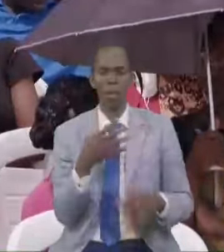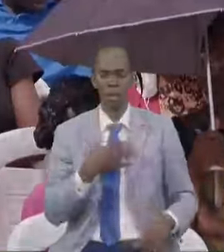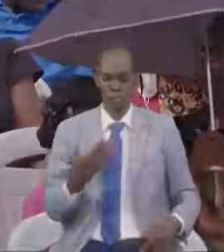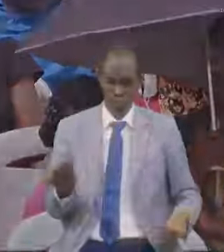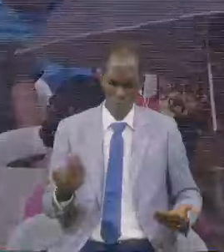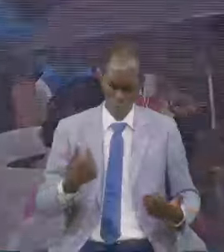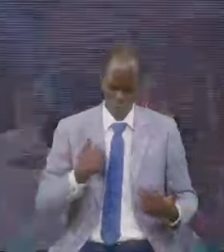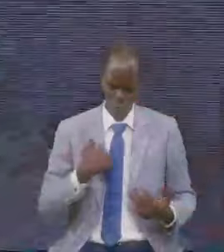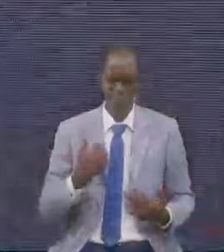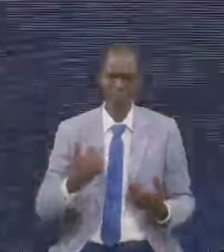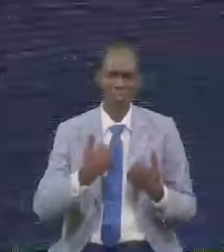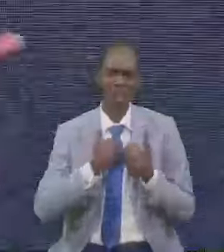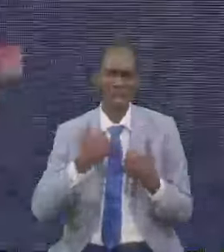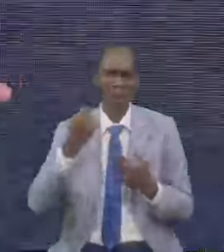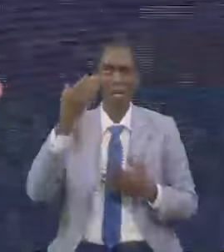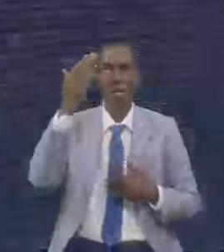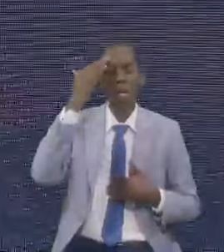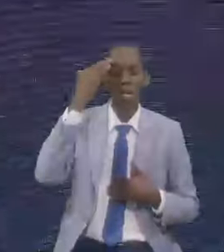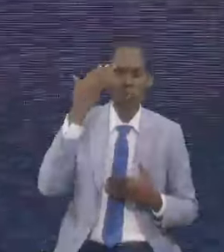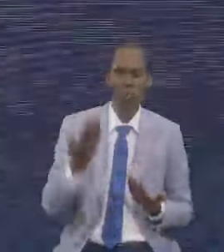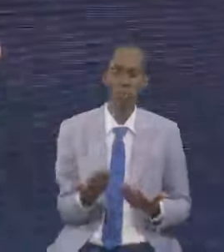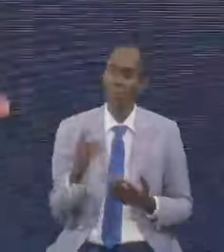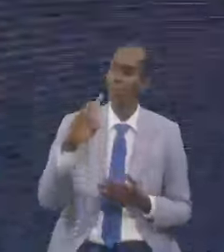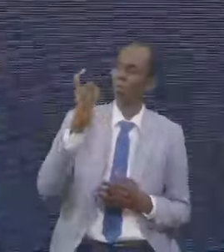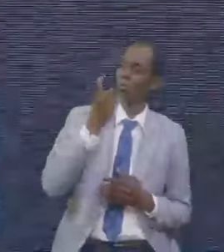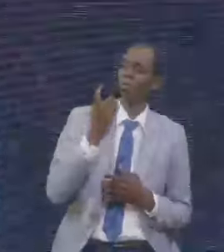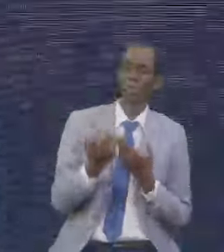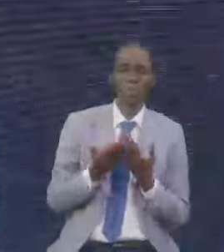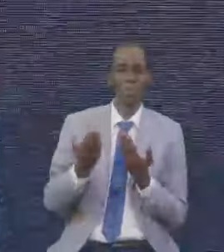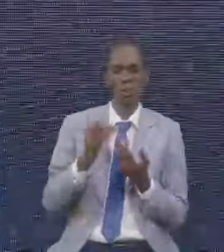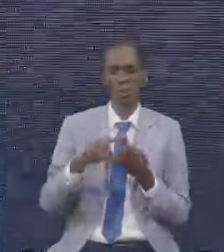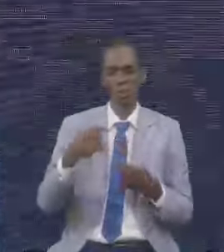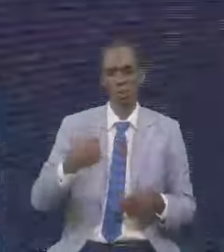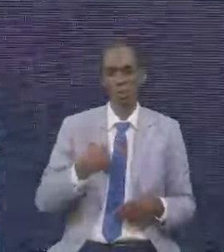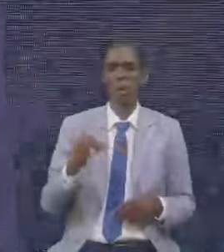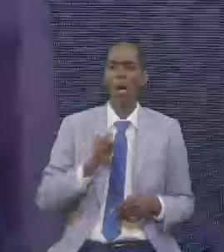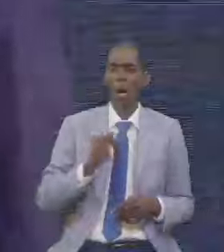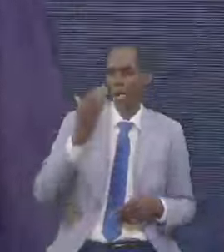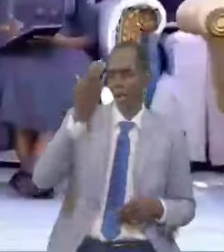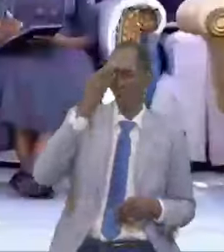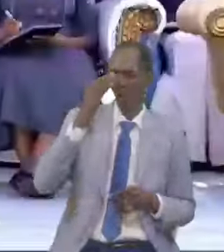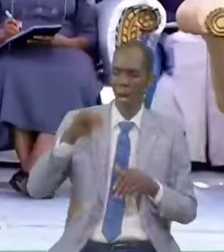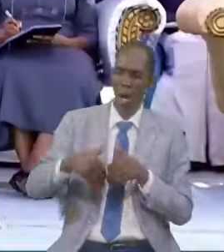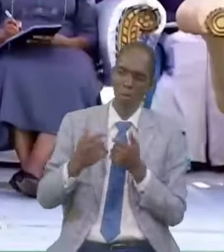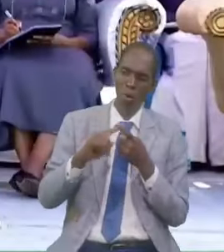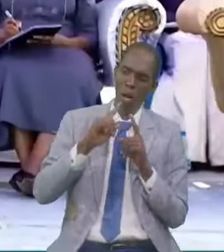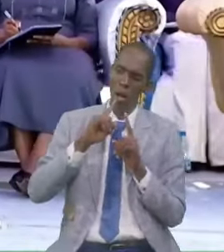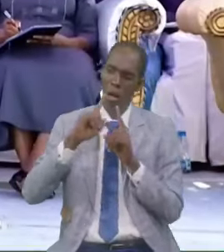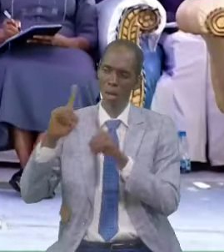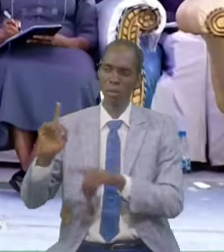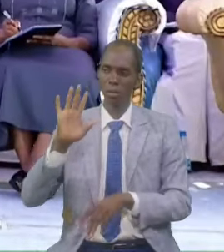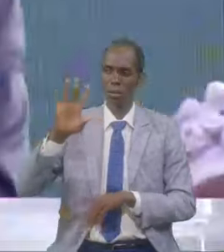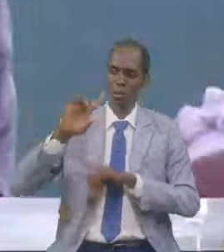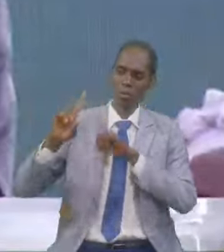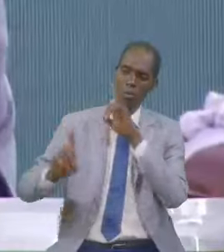they are going to ask, మరి ఏమడగబోతున్నారు తెలుసు. I'm going to respond to them from the way they are asking. నేను వారు అడిగే దానికి స్పందించబోతున్నాను. I don't